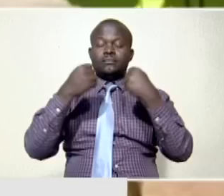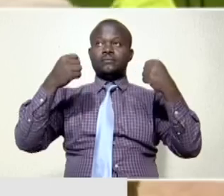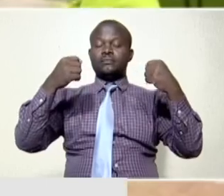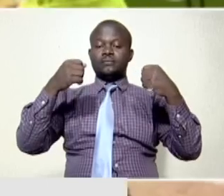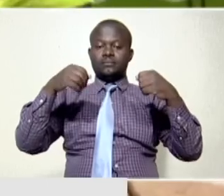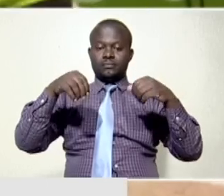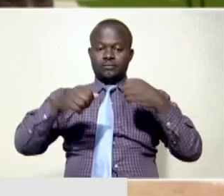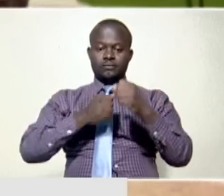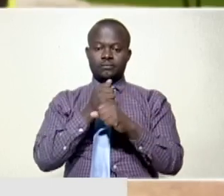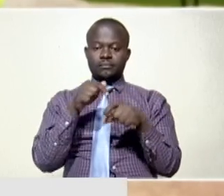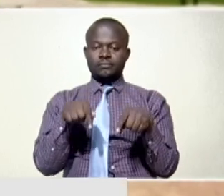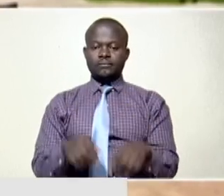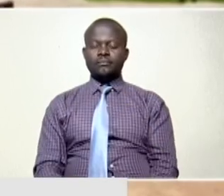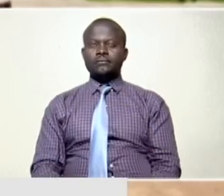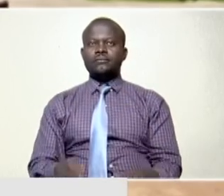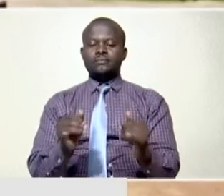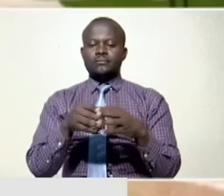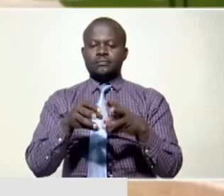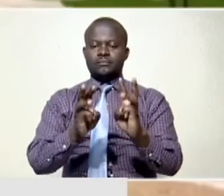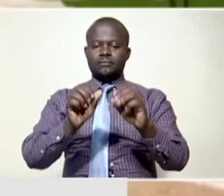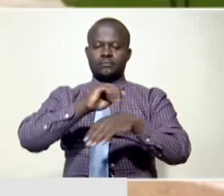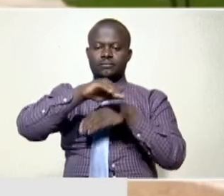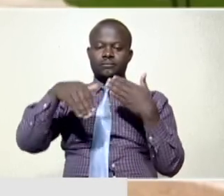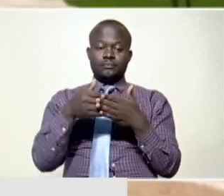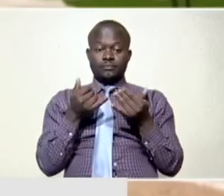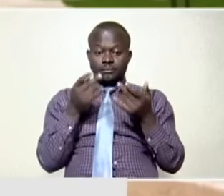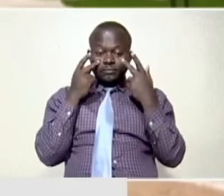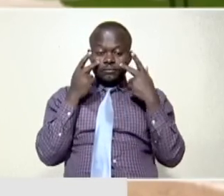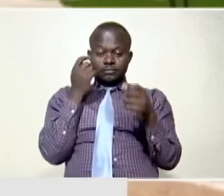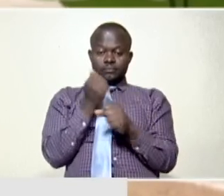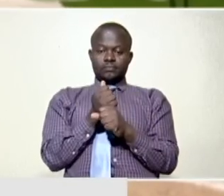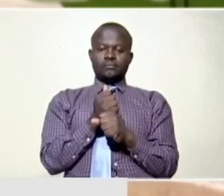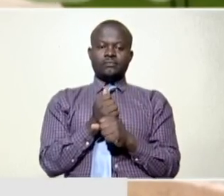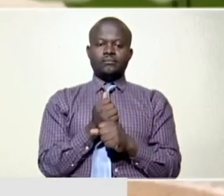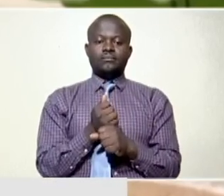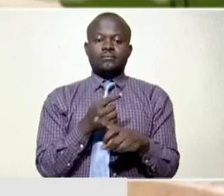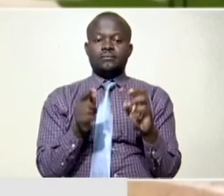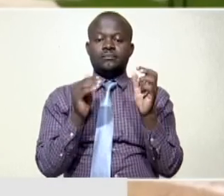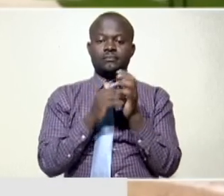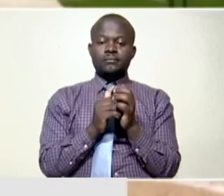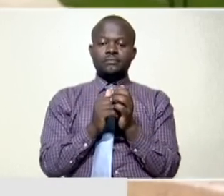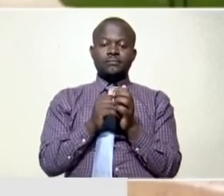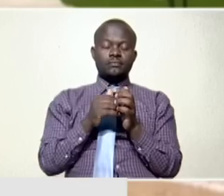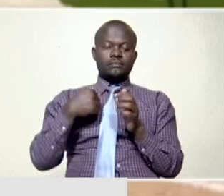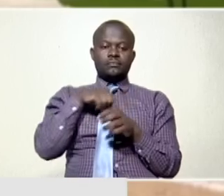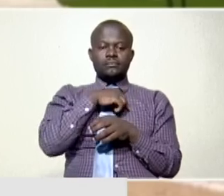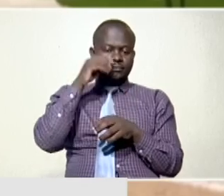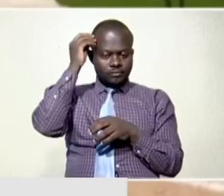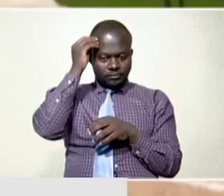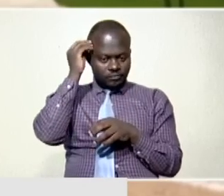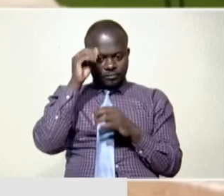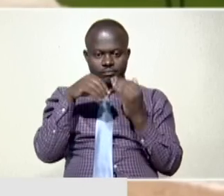mwaka. Twagerageje uburyo bushoboka bwose turakora na n'umuri kubona ko turi gukora. Ariko twumva